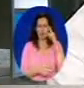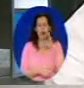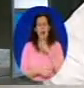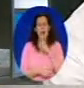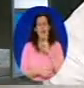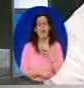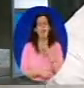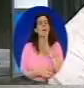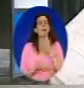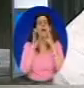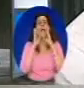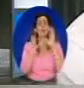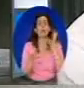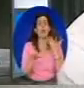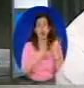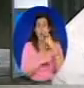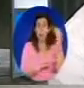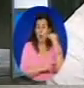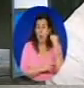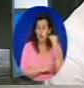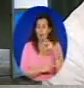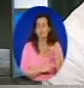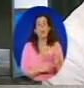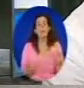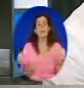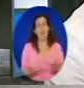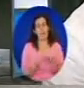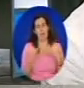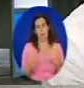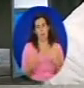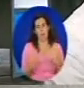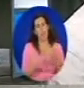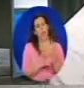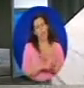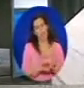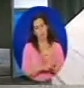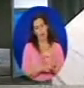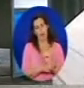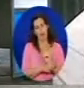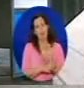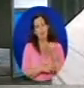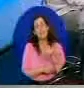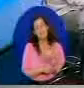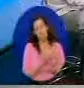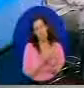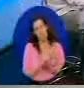הייתה באמון במערכת. מה שהצרכנים כן למדו, שיש להם את הכלים היום להשפיע על המערכות, וזה